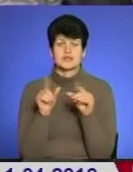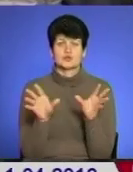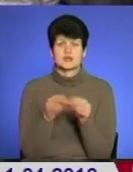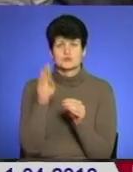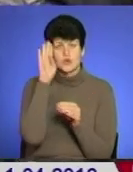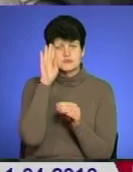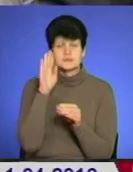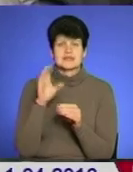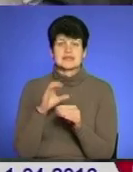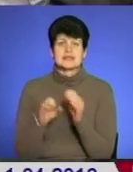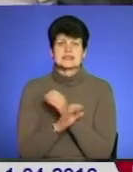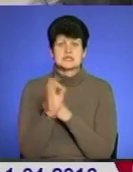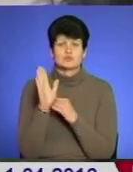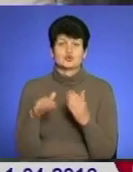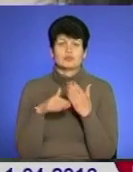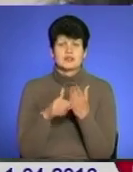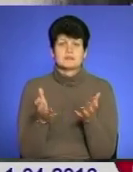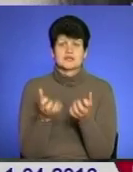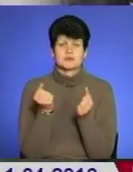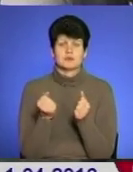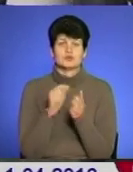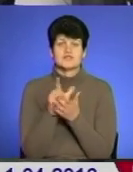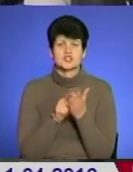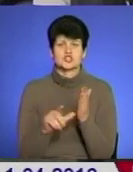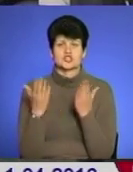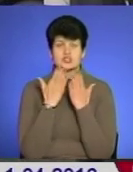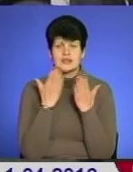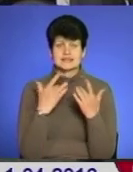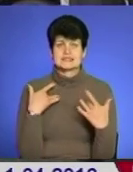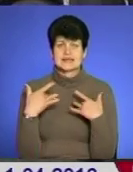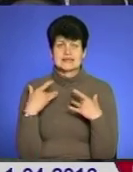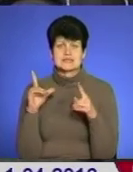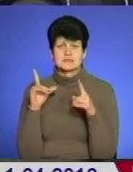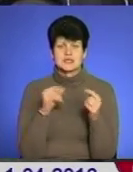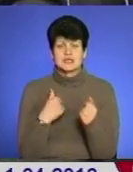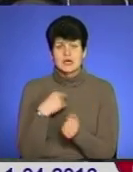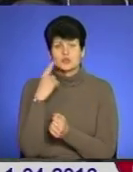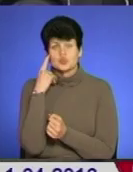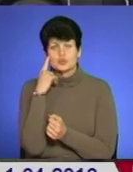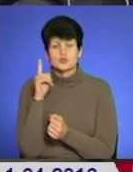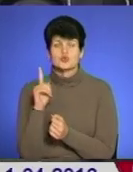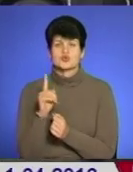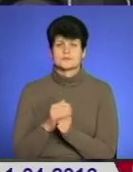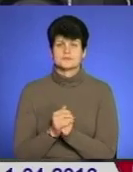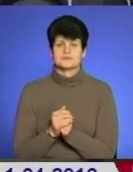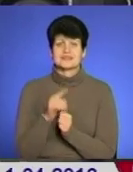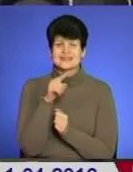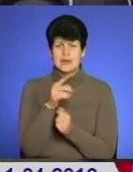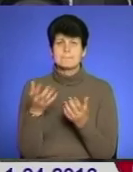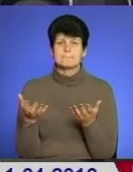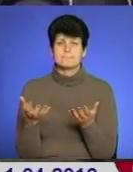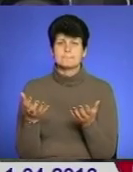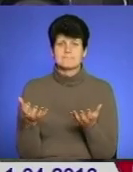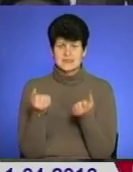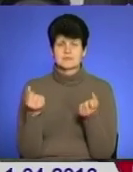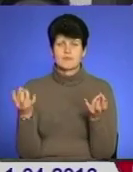буду допомагати, підтримувати. Там ми будемо вірші читати, з артистами їдемо. Я так думаю, що там підтримка потрібна,